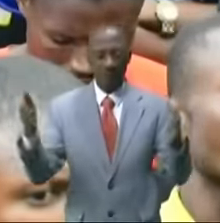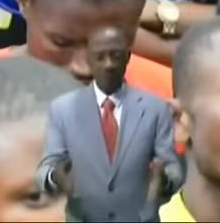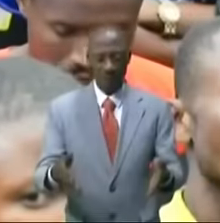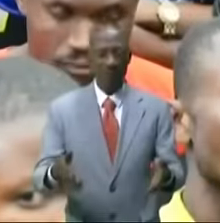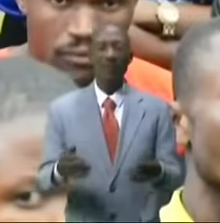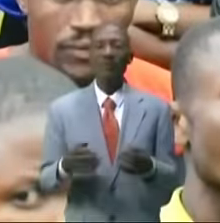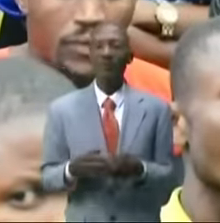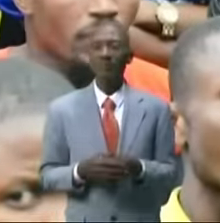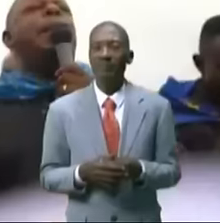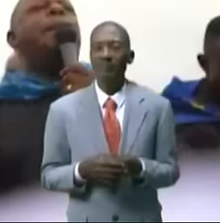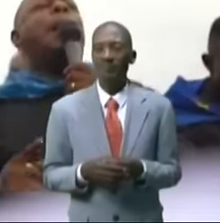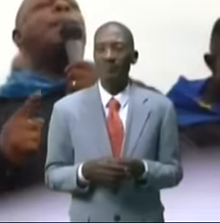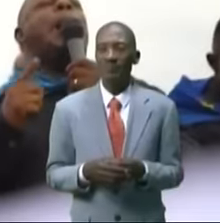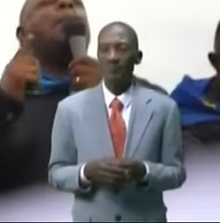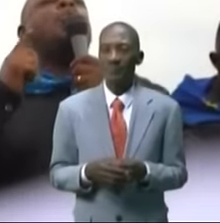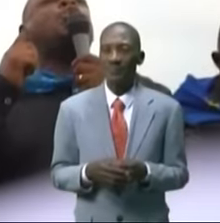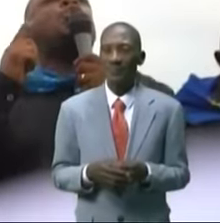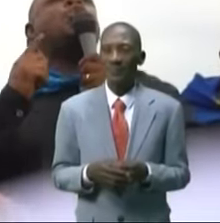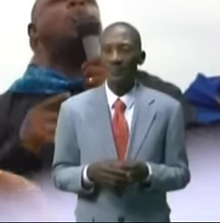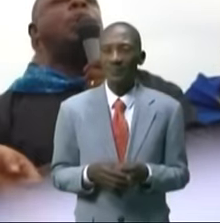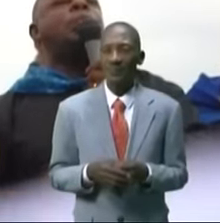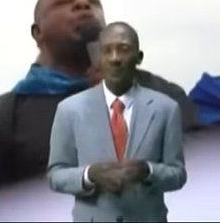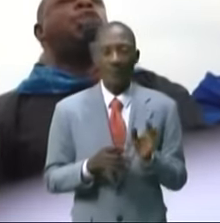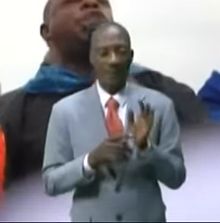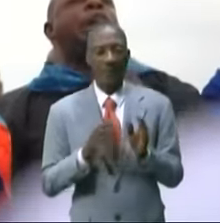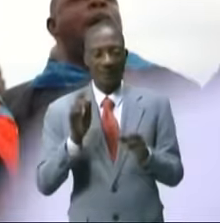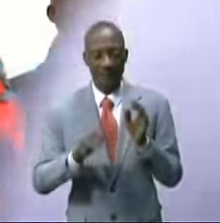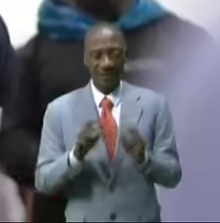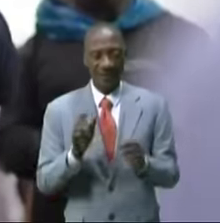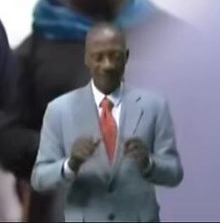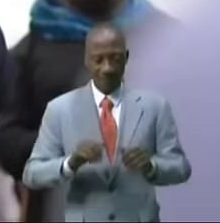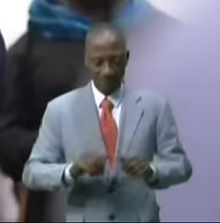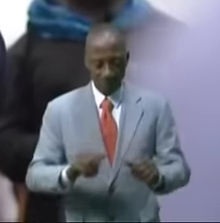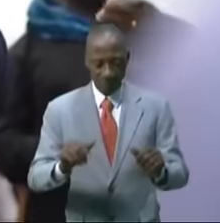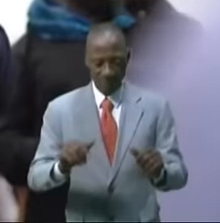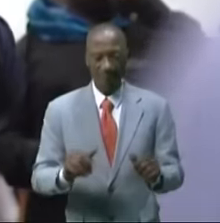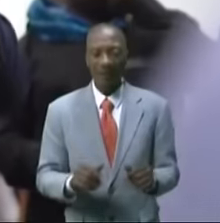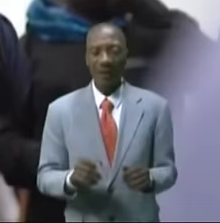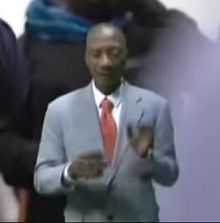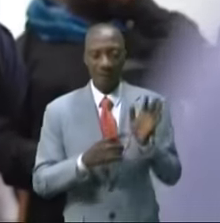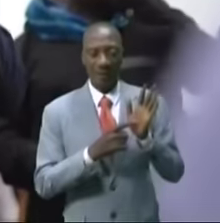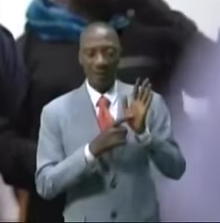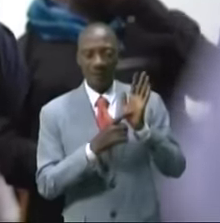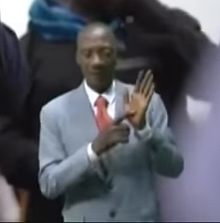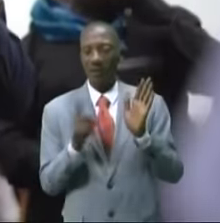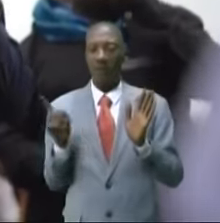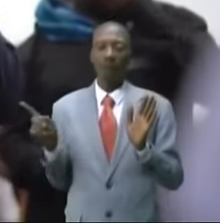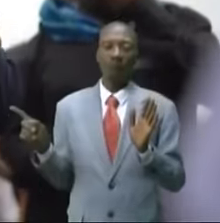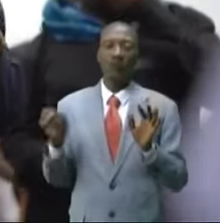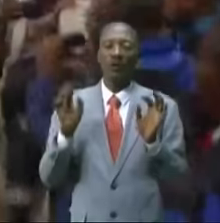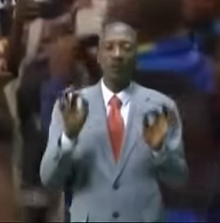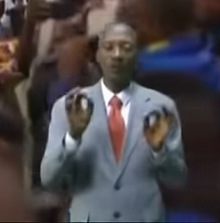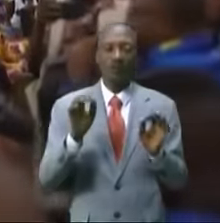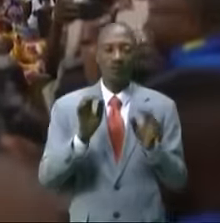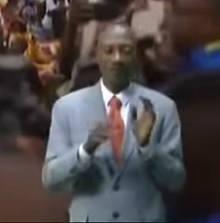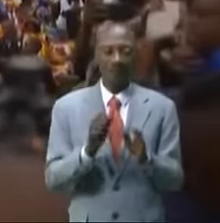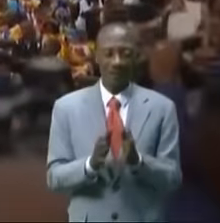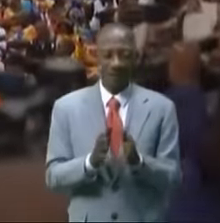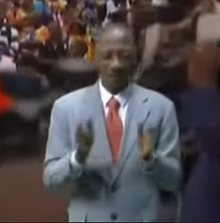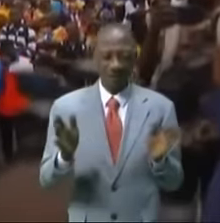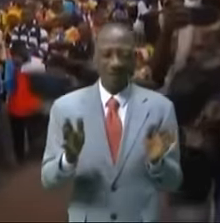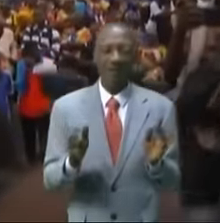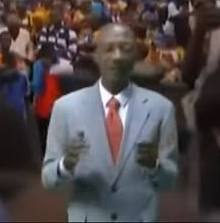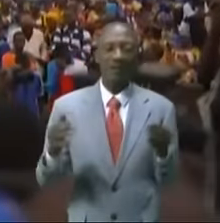en couleur. Au-delà de la présentation par le secrétaire permanent Robert Ngambi, le secrétaire général et chef du parti